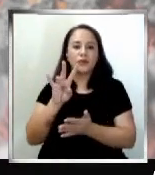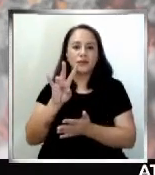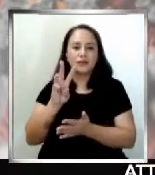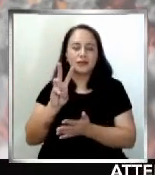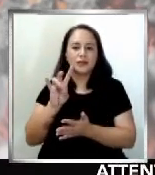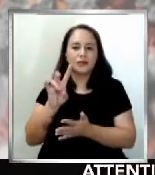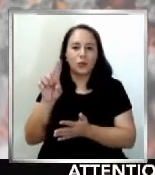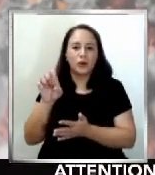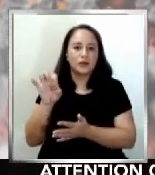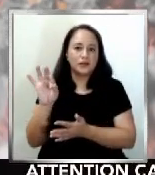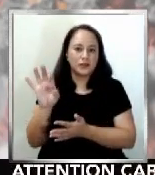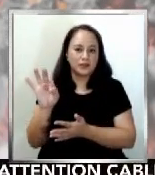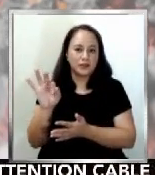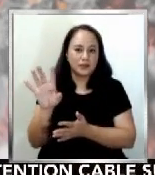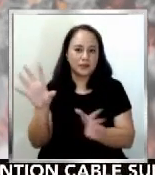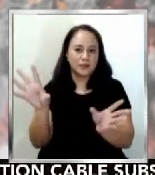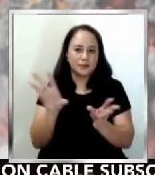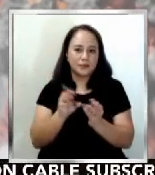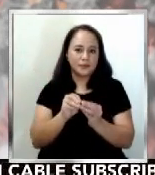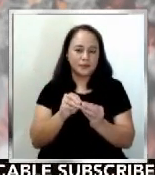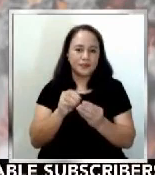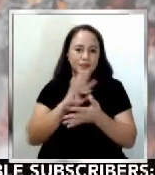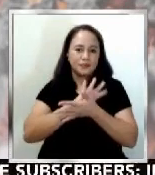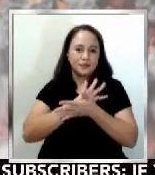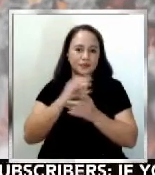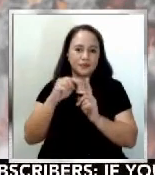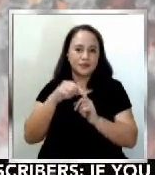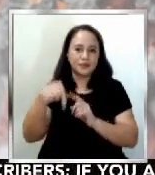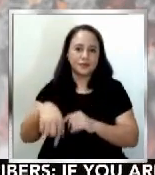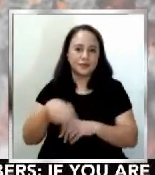1,467,119 na ang kabuang bilang ng COVID cases sa bansa.